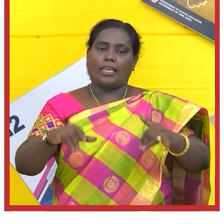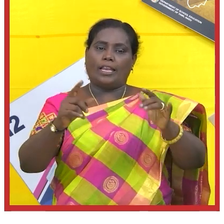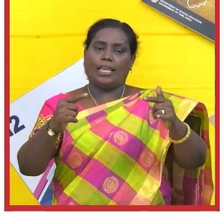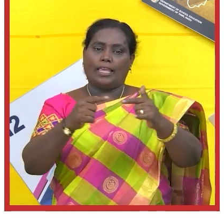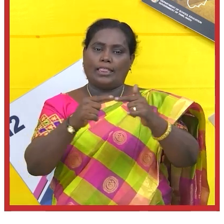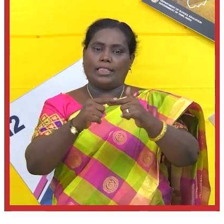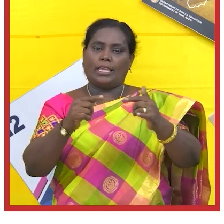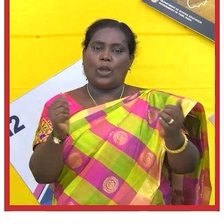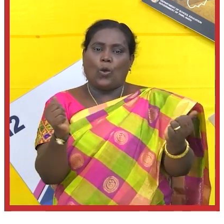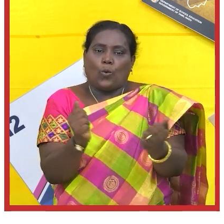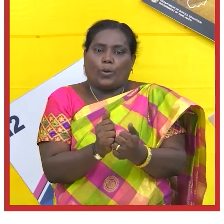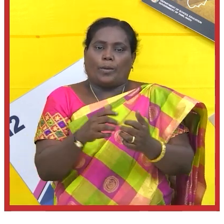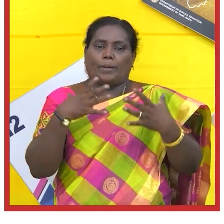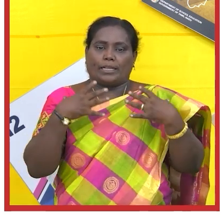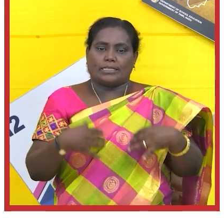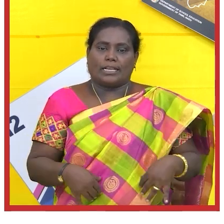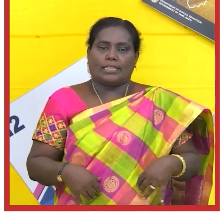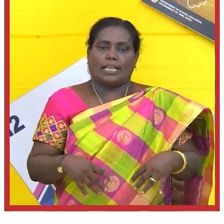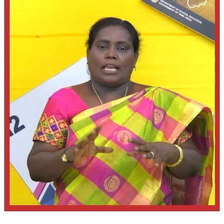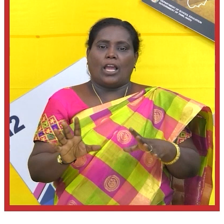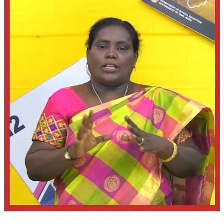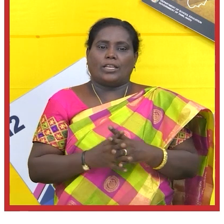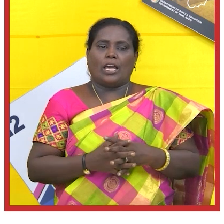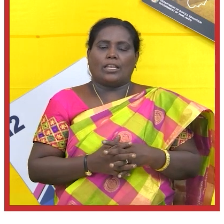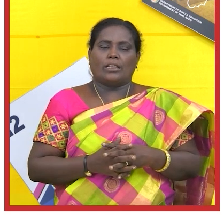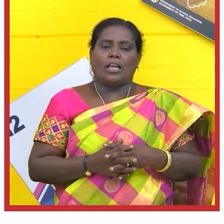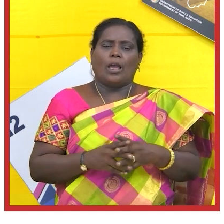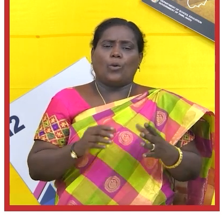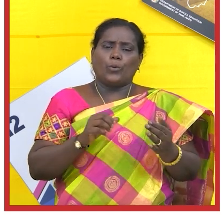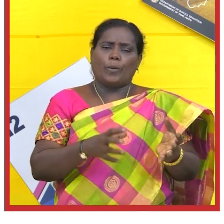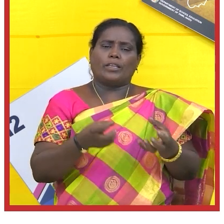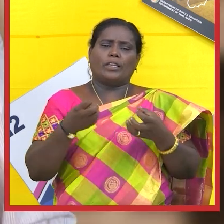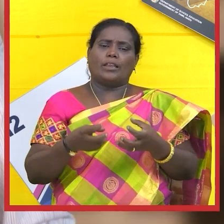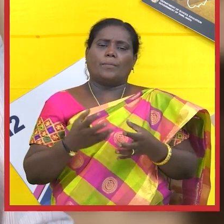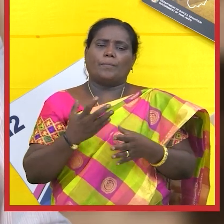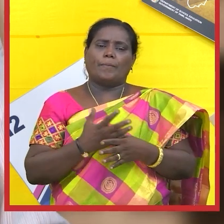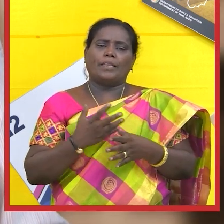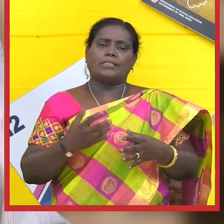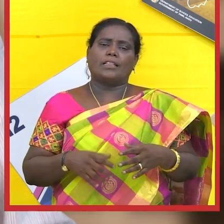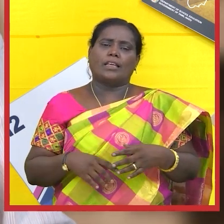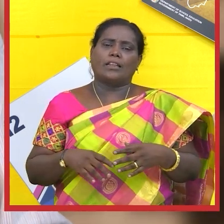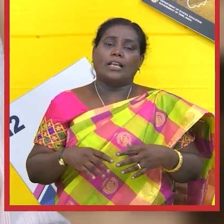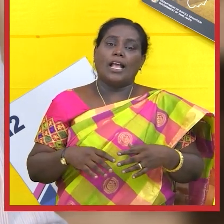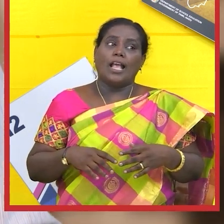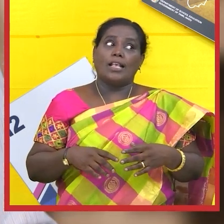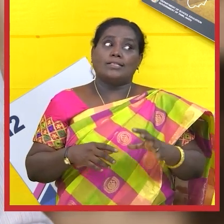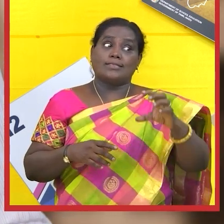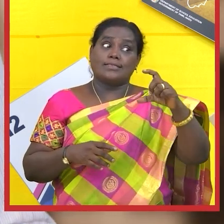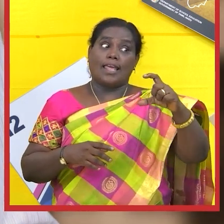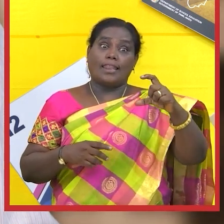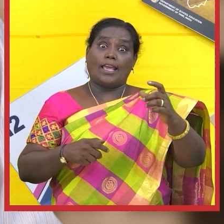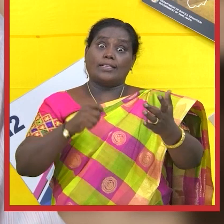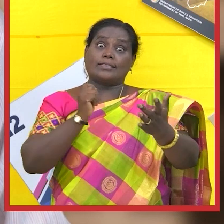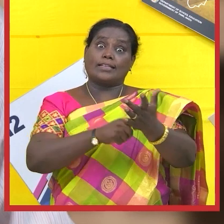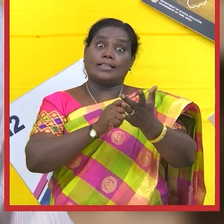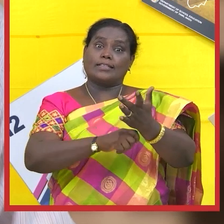தலைவராக நீண்ட நாட்கள் பணியாற்றியிருக்கிறார் எம்சி ராஜா. அது மட்டுமல்ல, சென்னை சட்டசபையினுடைய